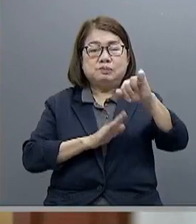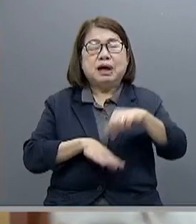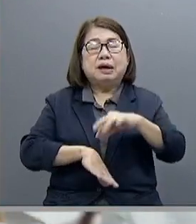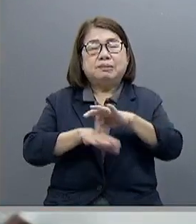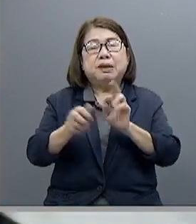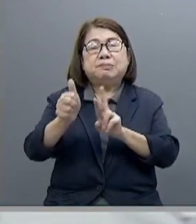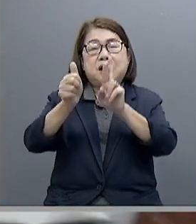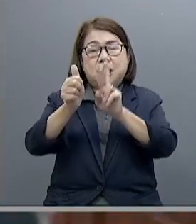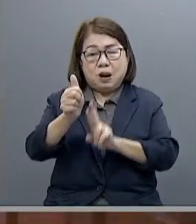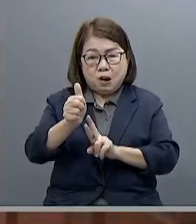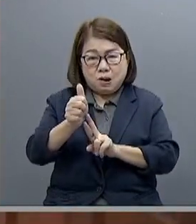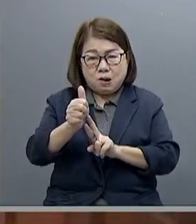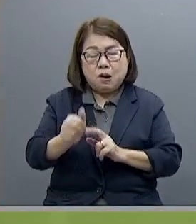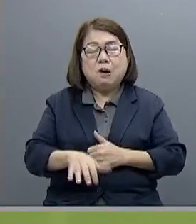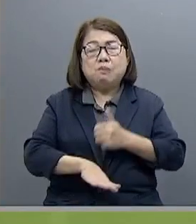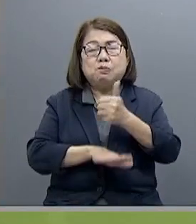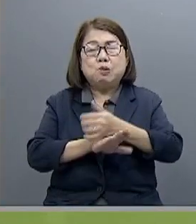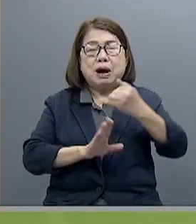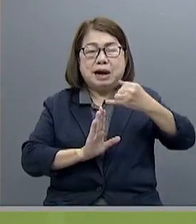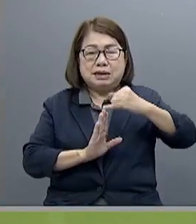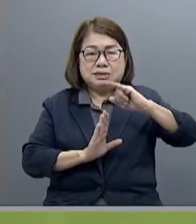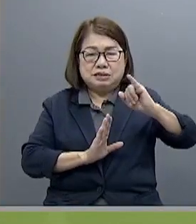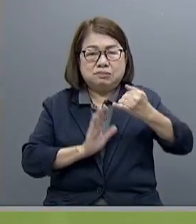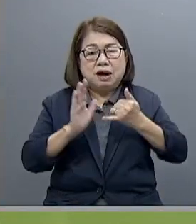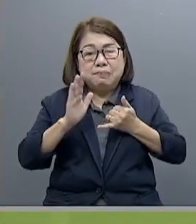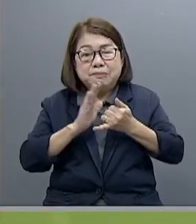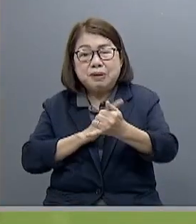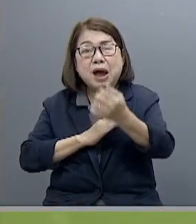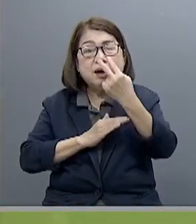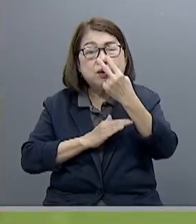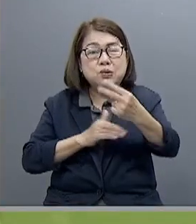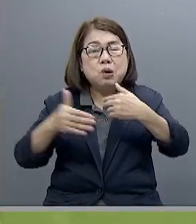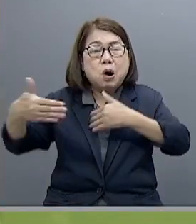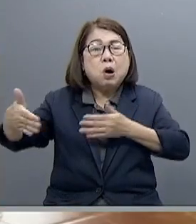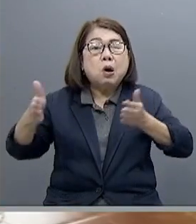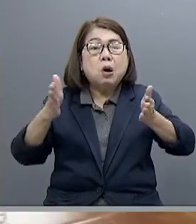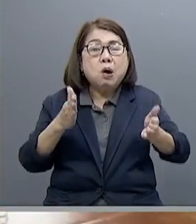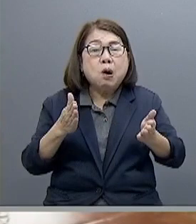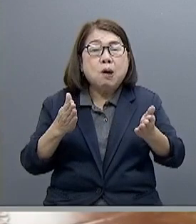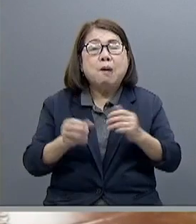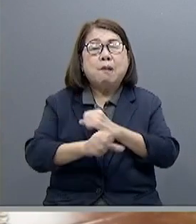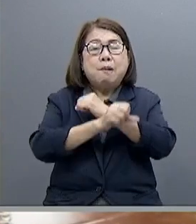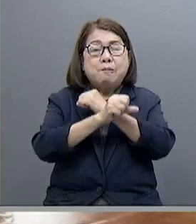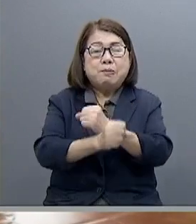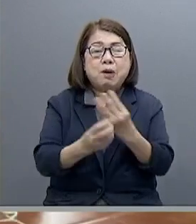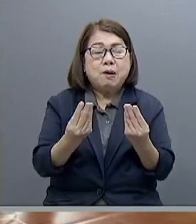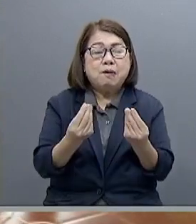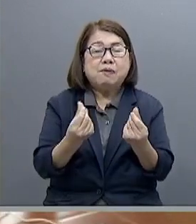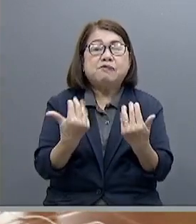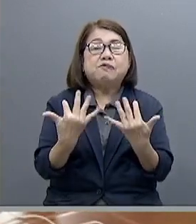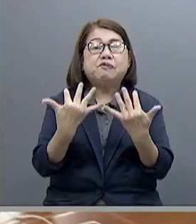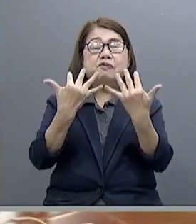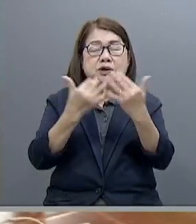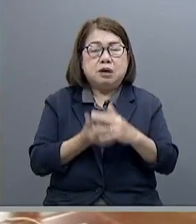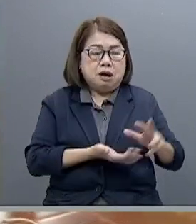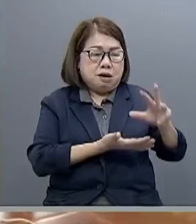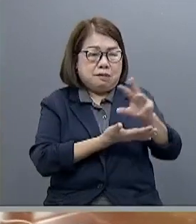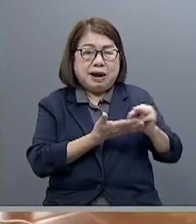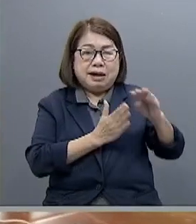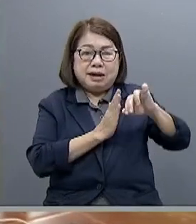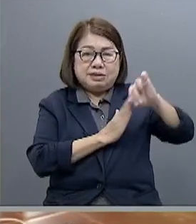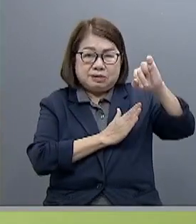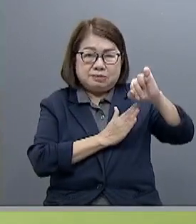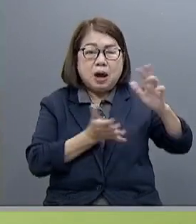ราชการจังหวัดเชียงใหม่เยี่ยมชมห้องรถฝุ่นแรงดันบวกซึ่งมหาวิทยาลัยเชียงใหม่พร้อมกับสมาคม